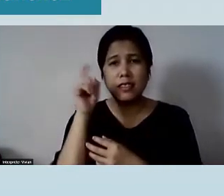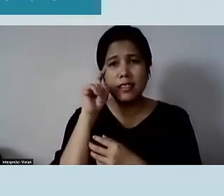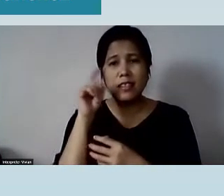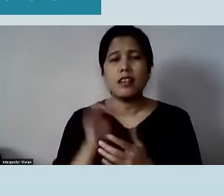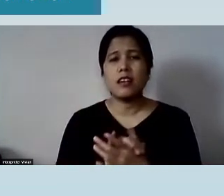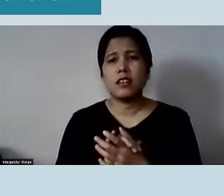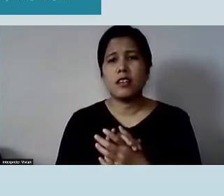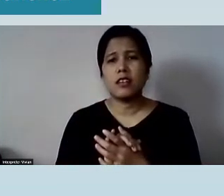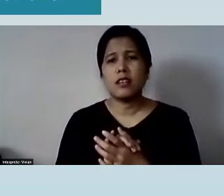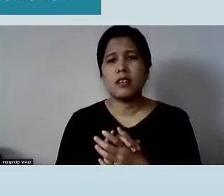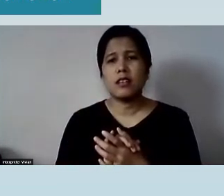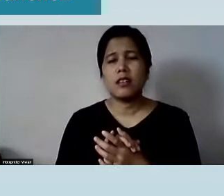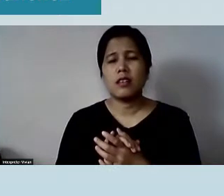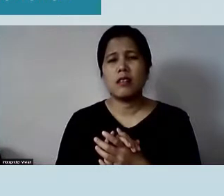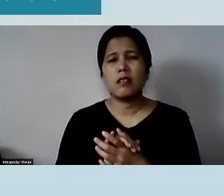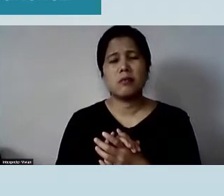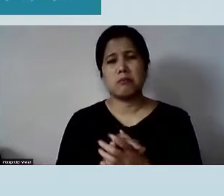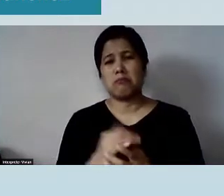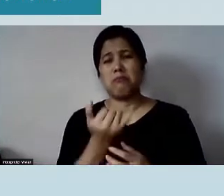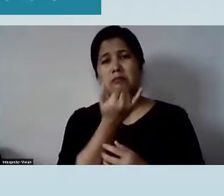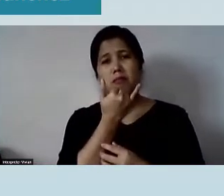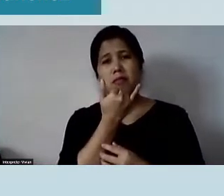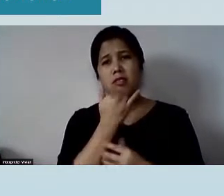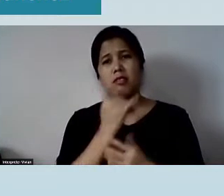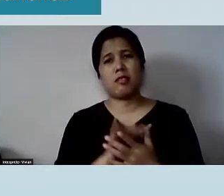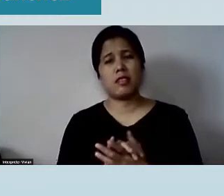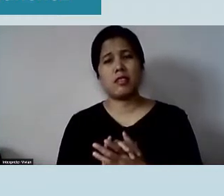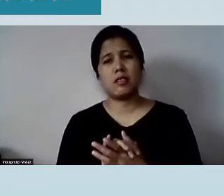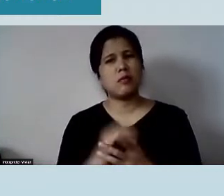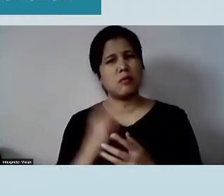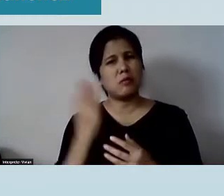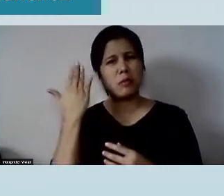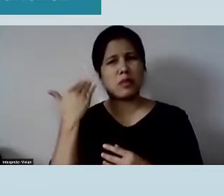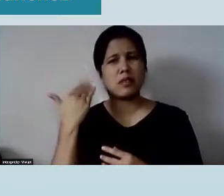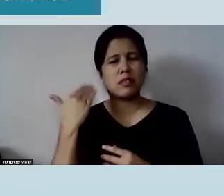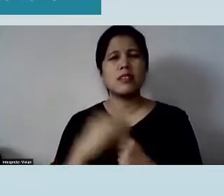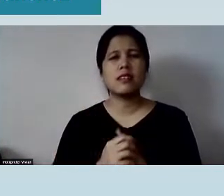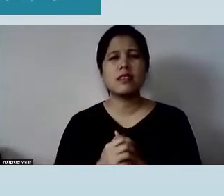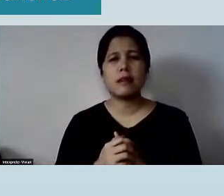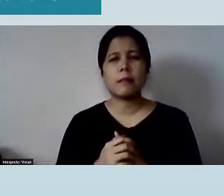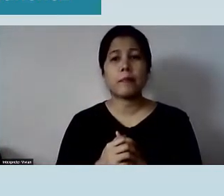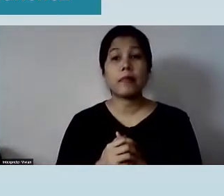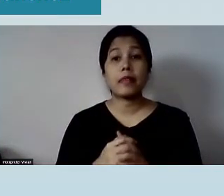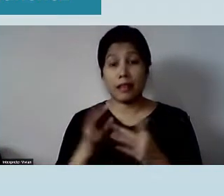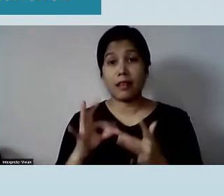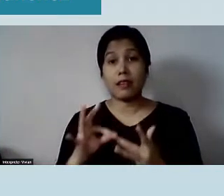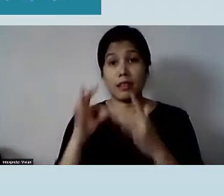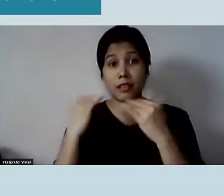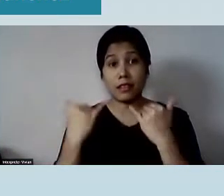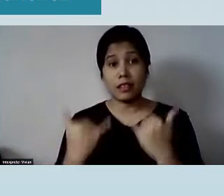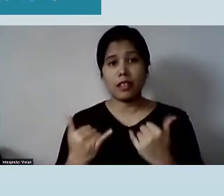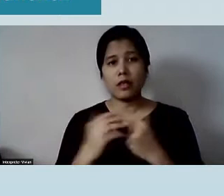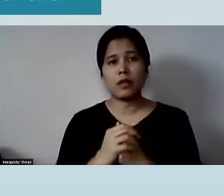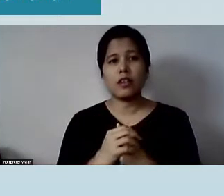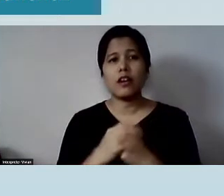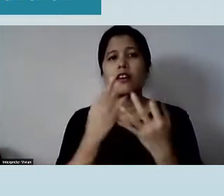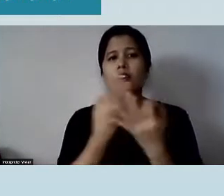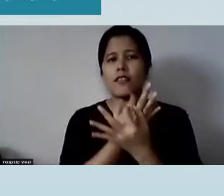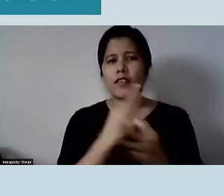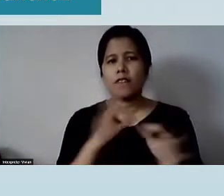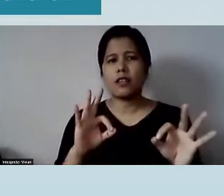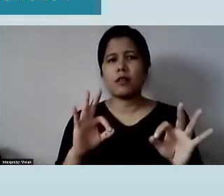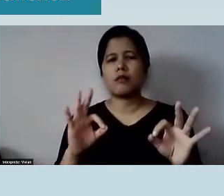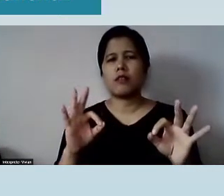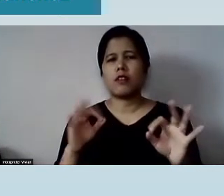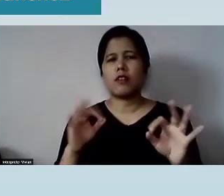pa. Mali po yun siguro, no, nung mga panahon na yun, no? And lalo na sa ngayon. And freedom from